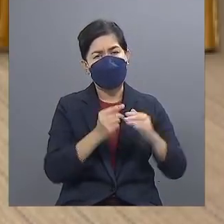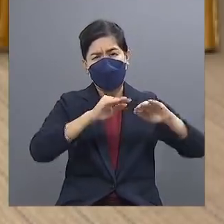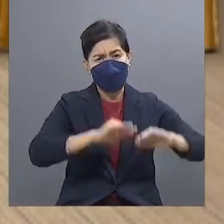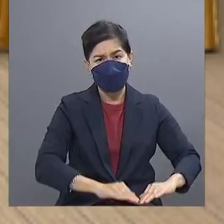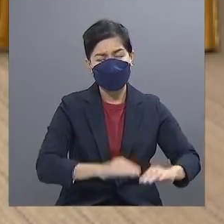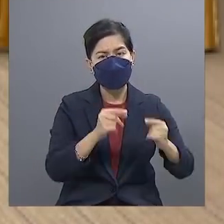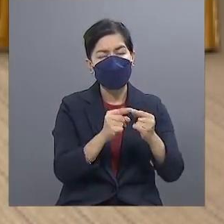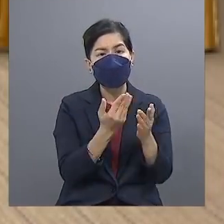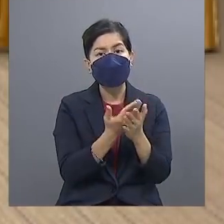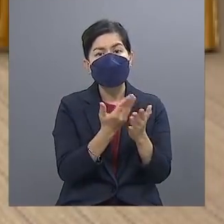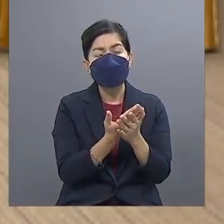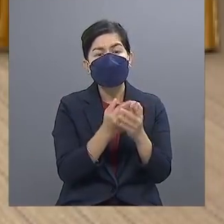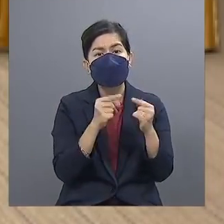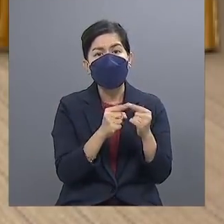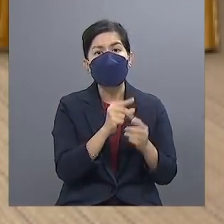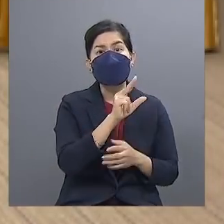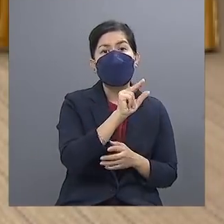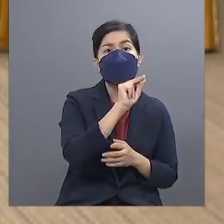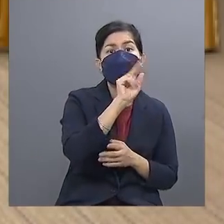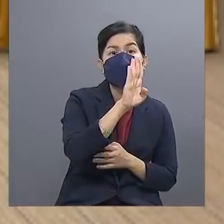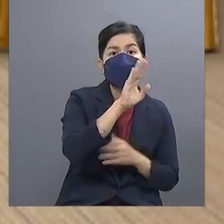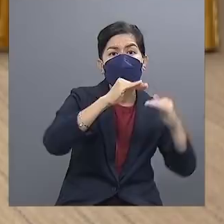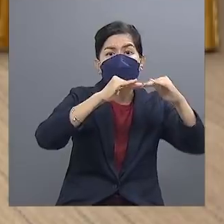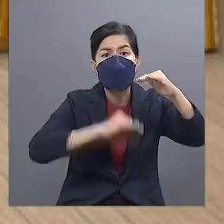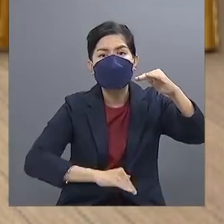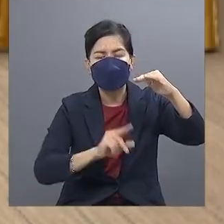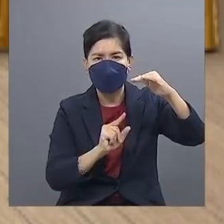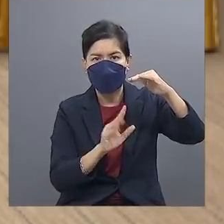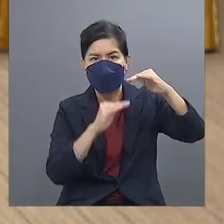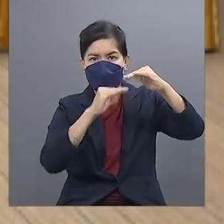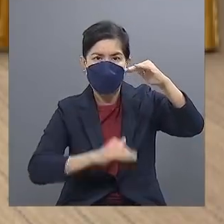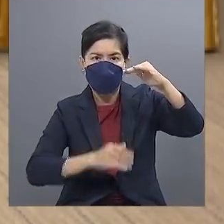34มาเหลือ25ทั้งหมดก็9บาท